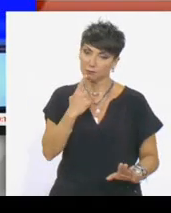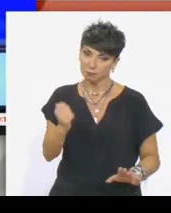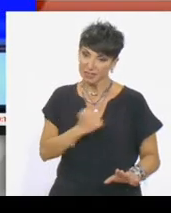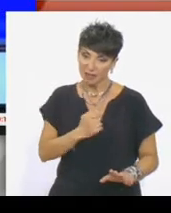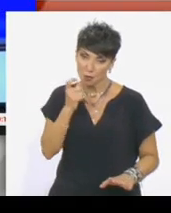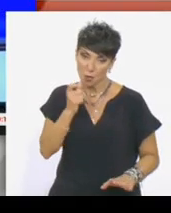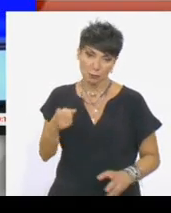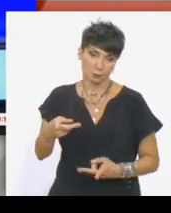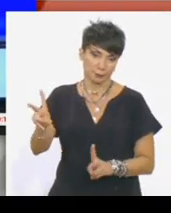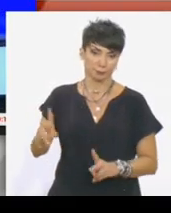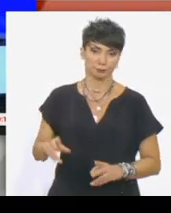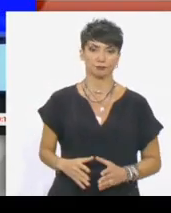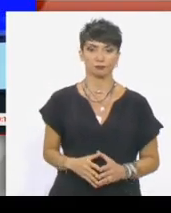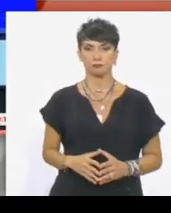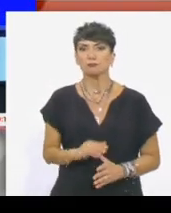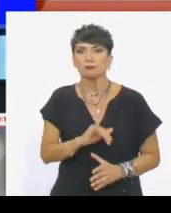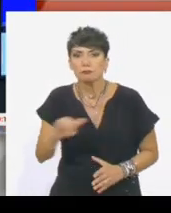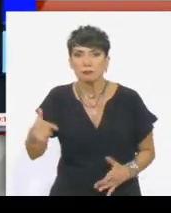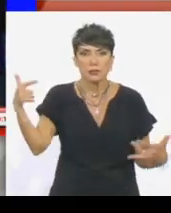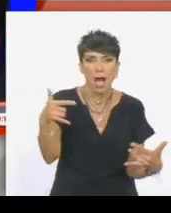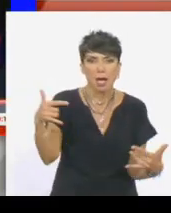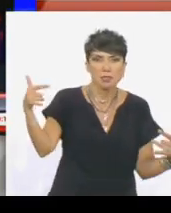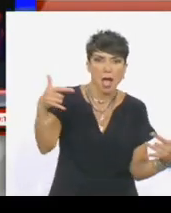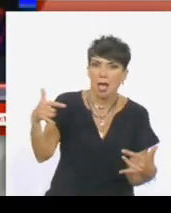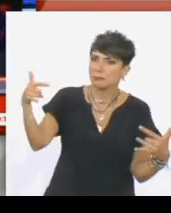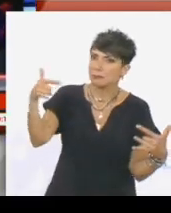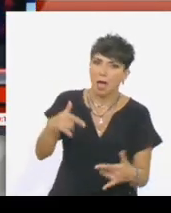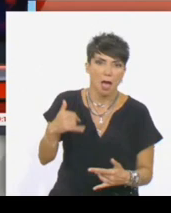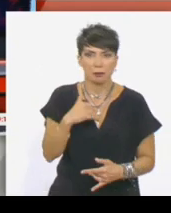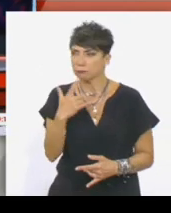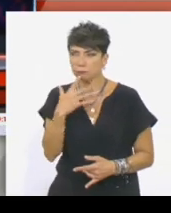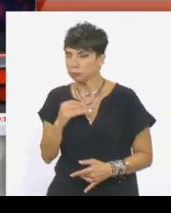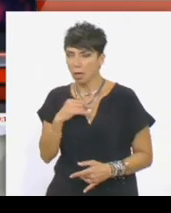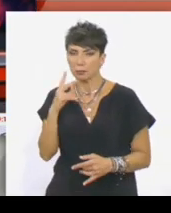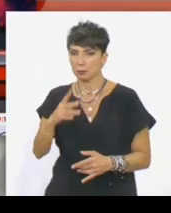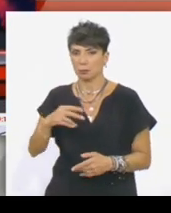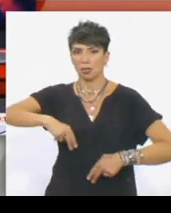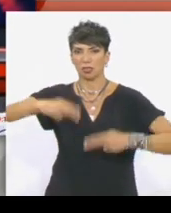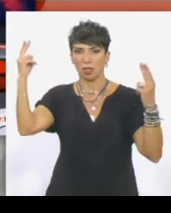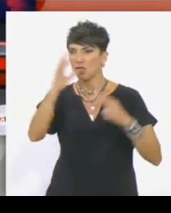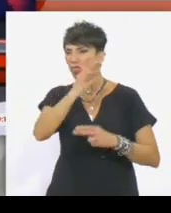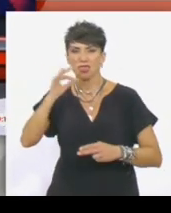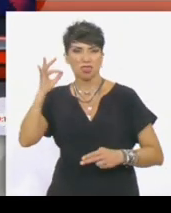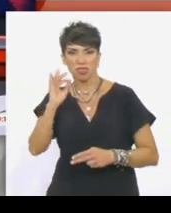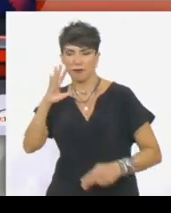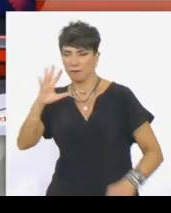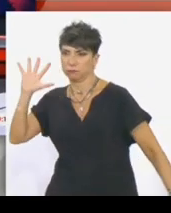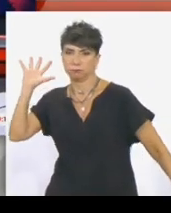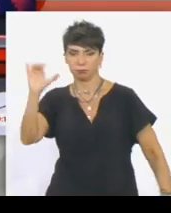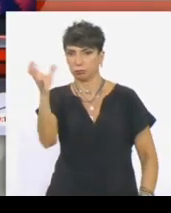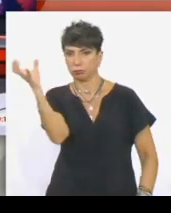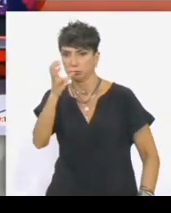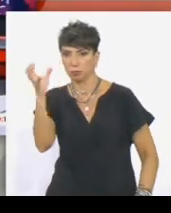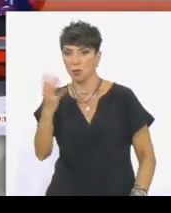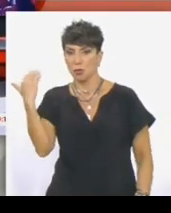Αλλάζουμε θέμα. Γνωστός τραγουδιστής της Τραπ συνελήφθη για κατοχή ναρκωτικών μετά από αστυνομικό έλεγχο που του έγινε στα διόδια των Θηβών. Ο 28χρονος είχε